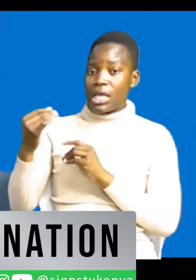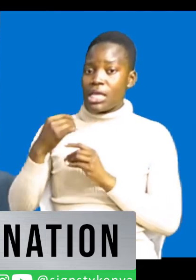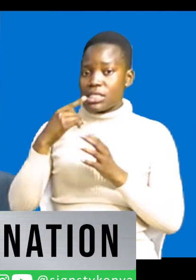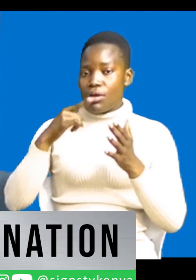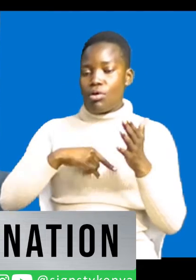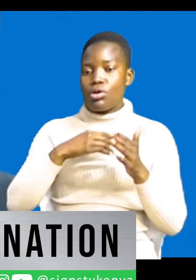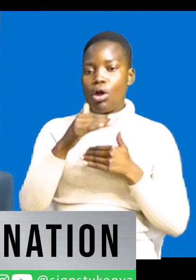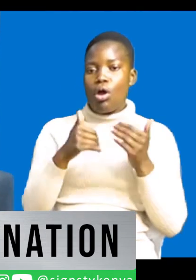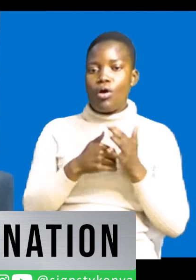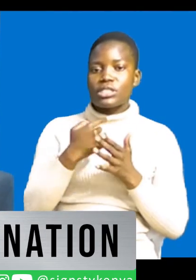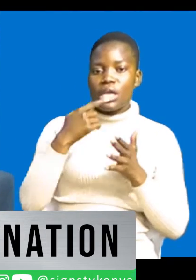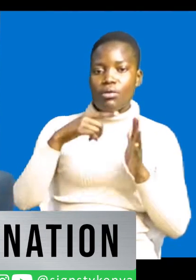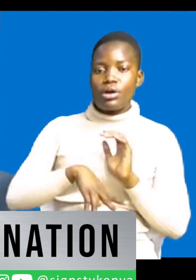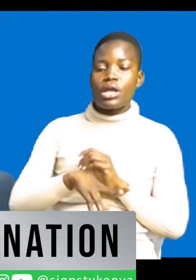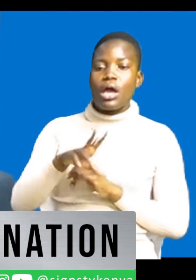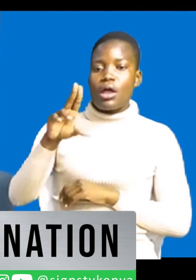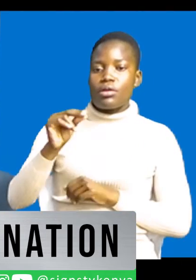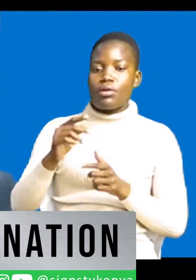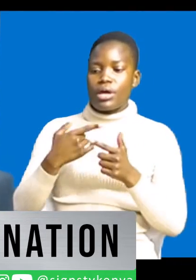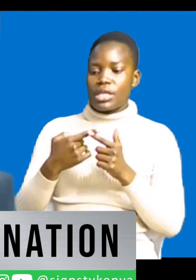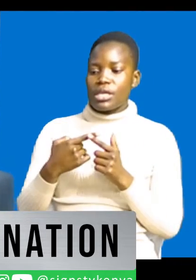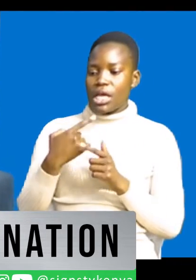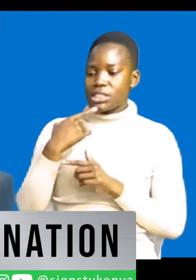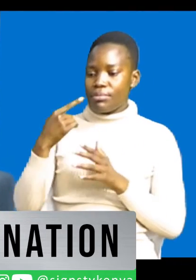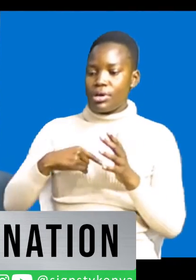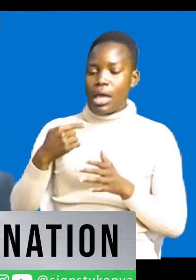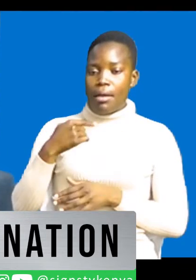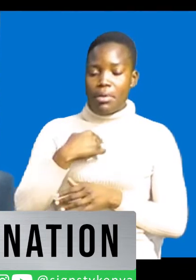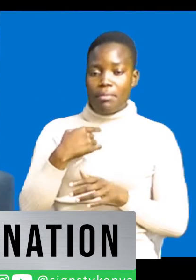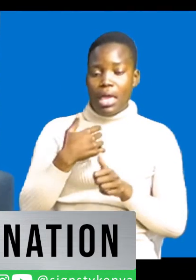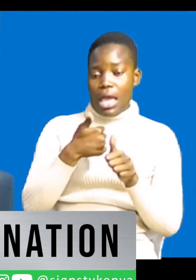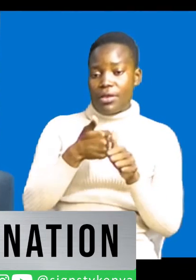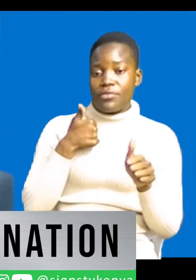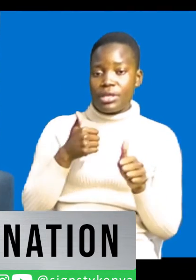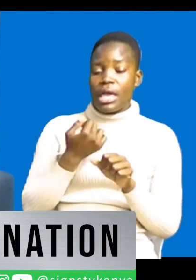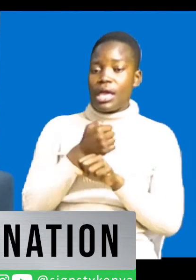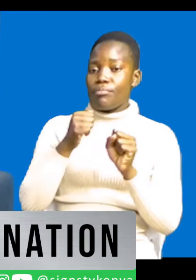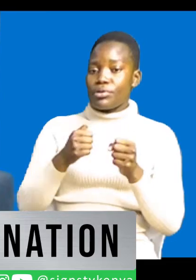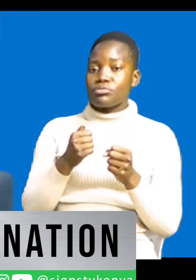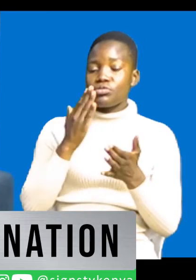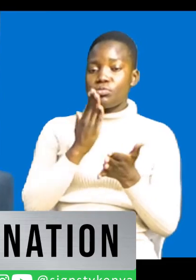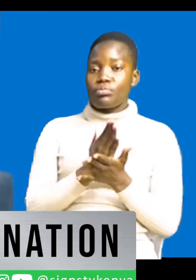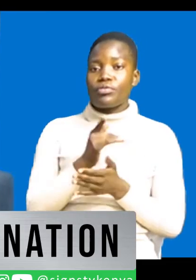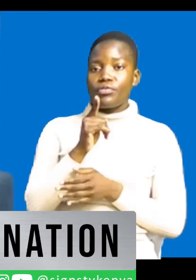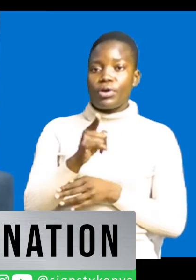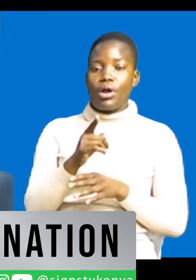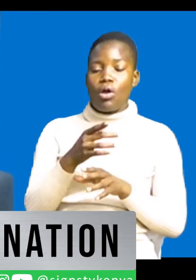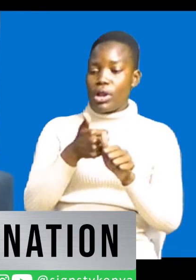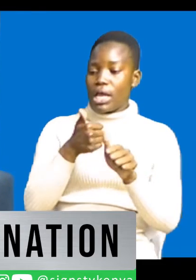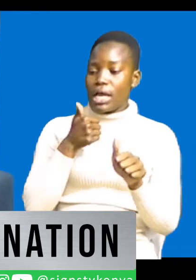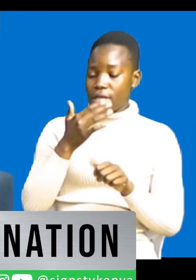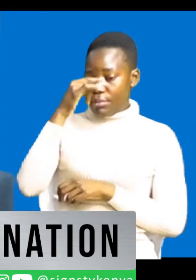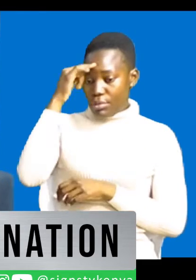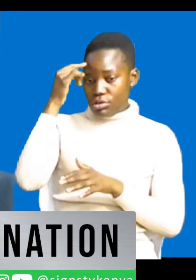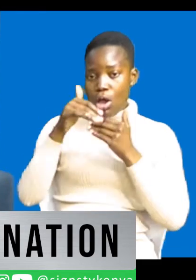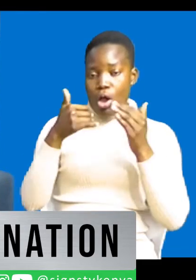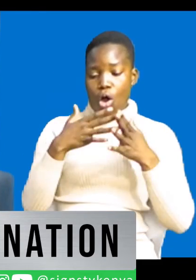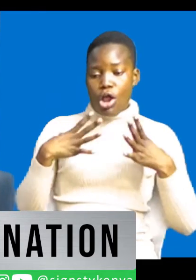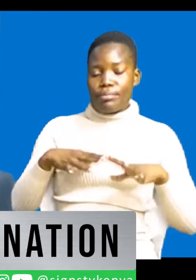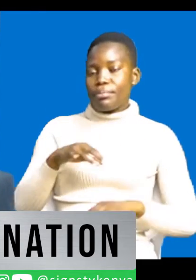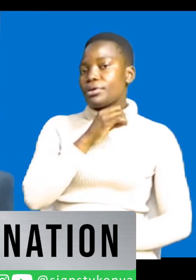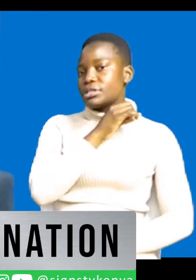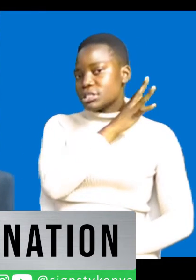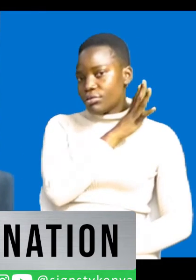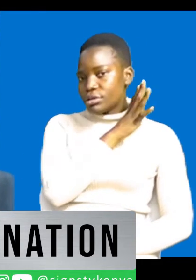wote wanasema no, alafu wanakuja hapa nje anatuambia mimi si nilikataa. We can't prove ulikataa ama uliitikia kwa sababu watu walipiga kelele.